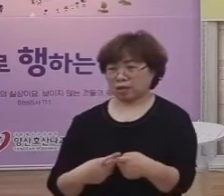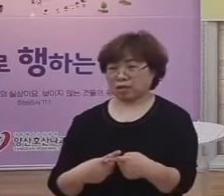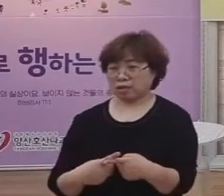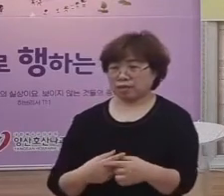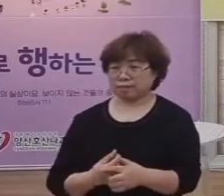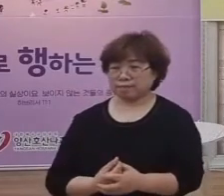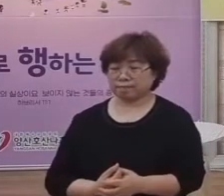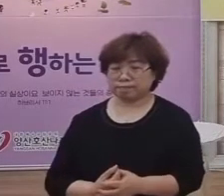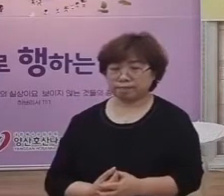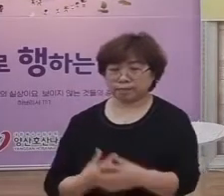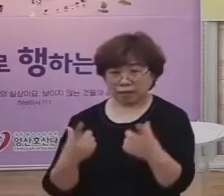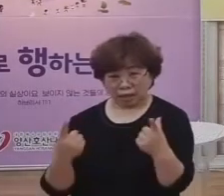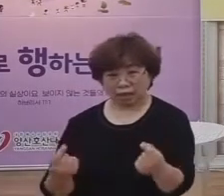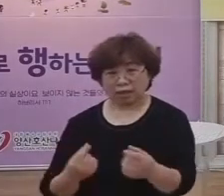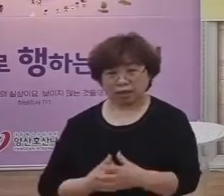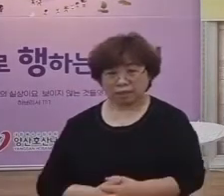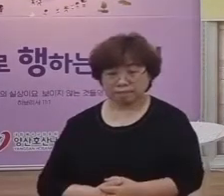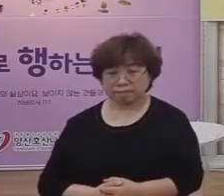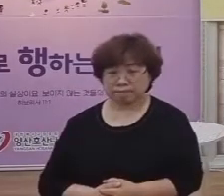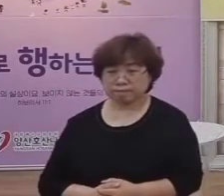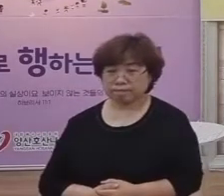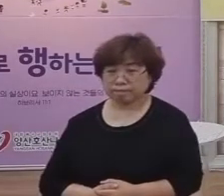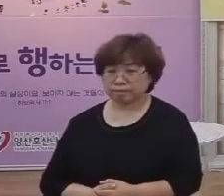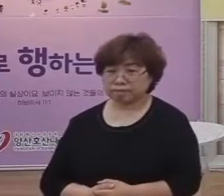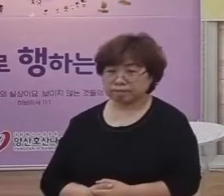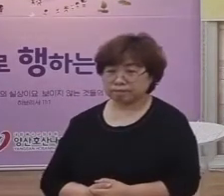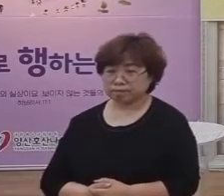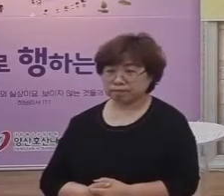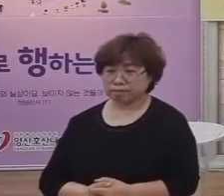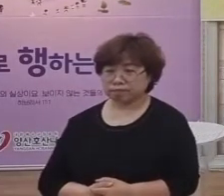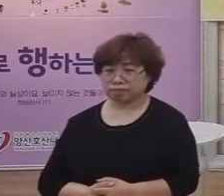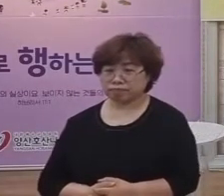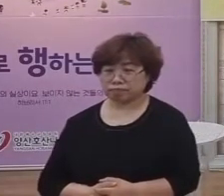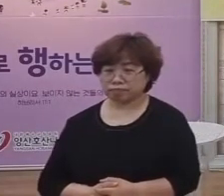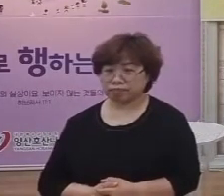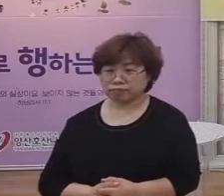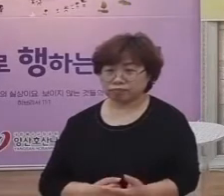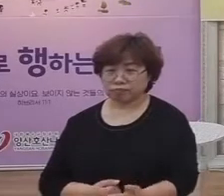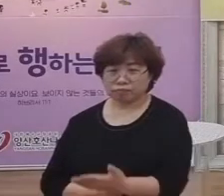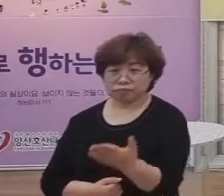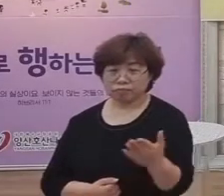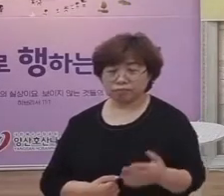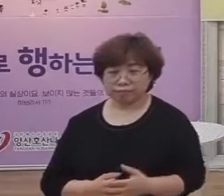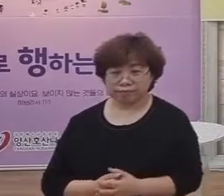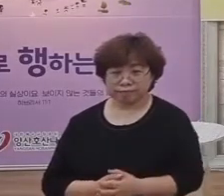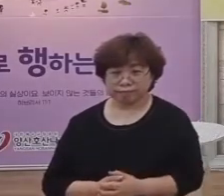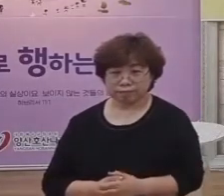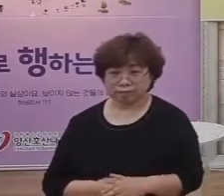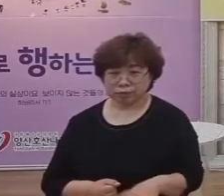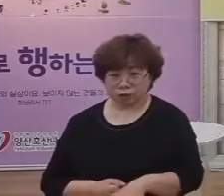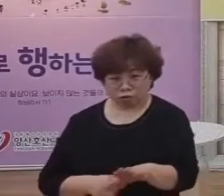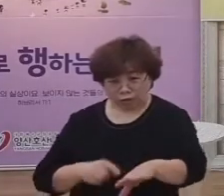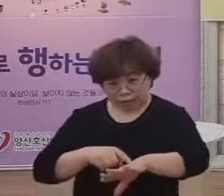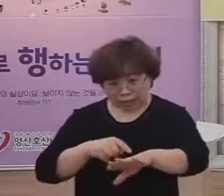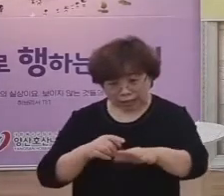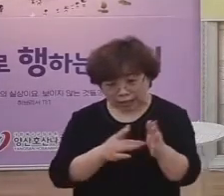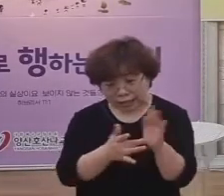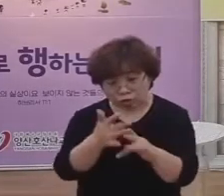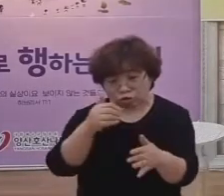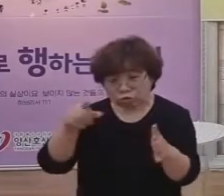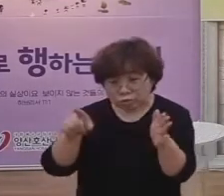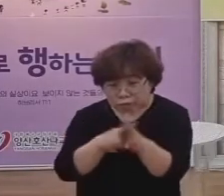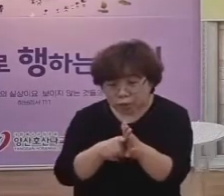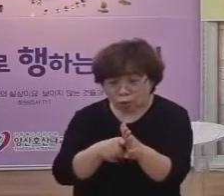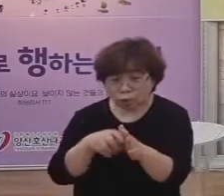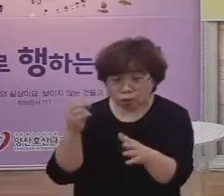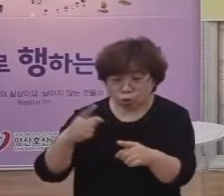얘기예요. 자, 자, 여러분, 그러니까 우리가 예수를 믿어도